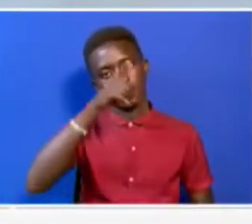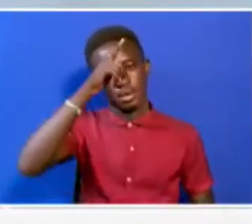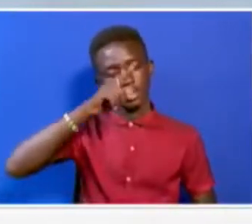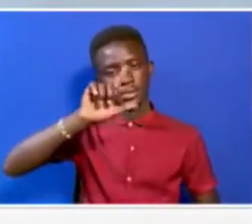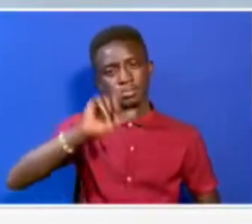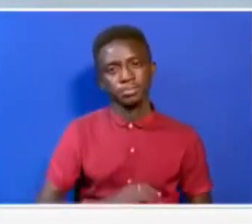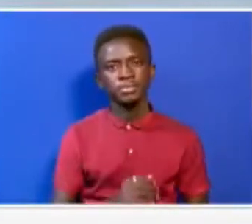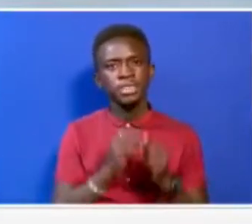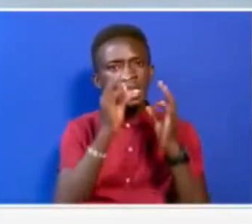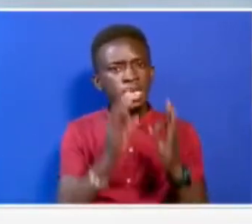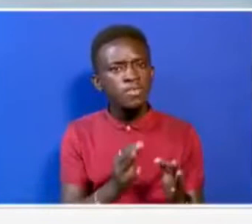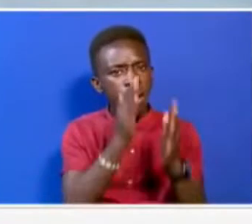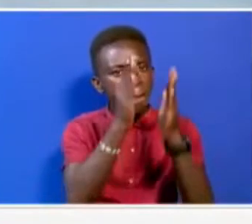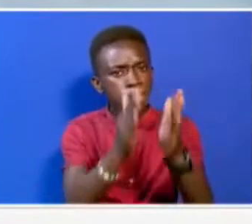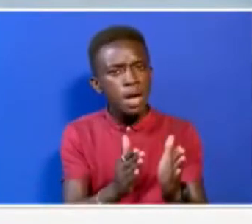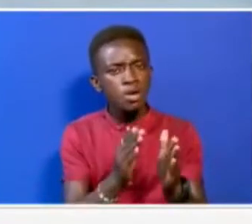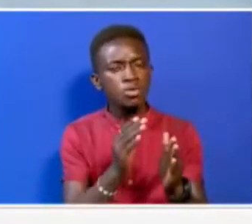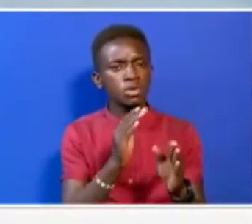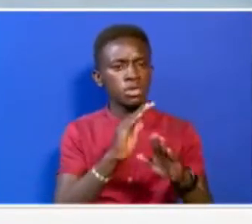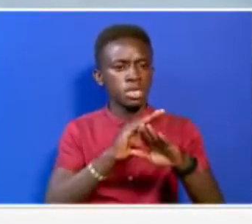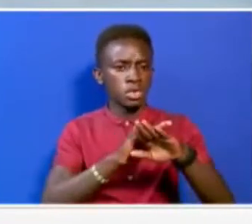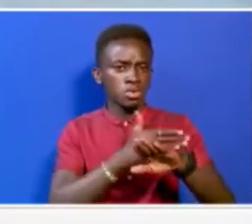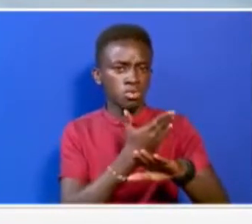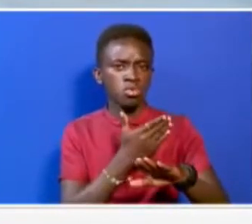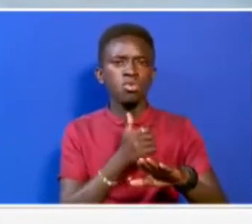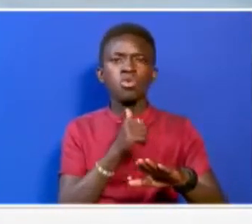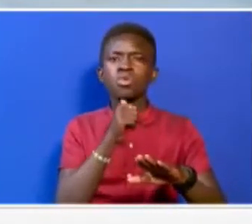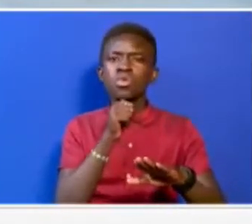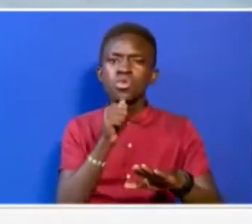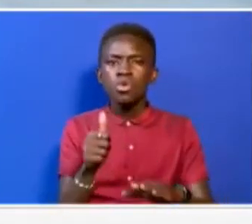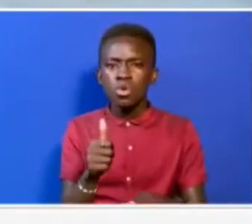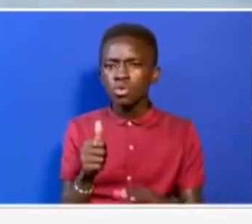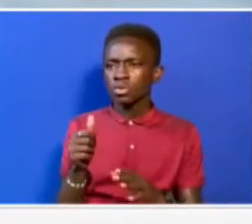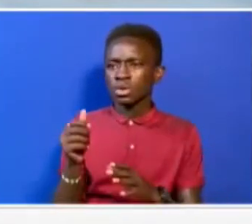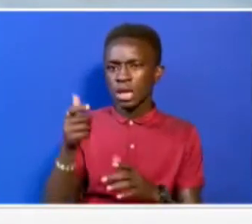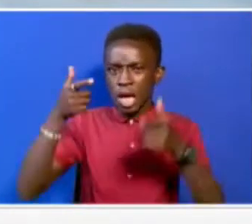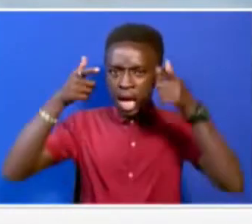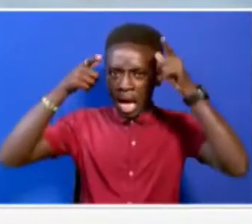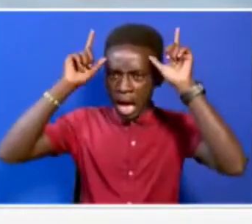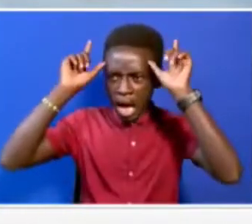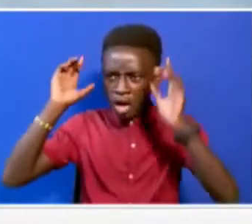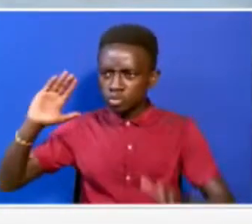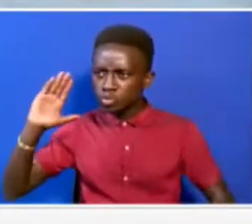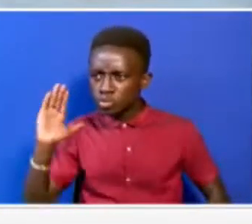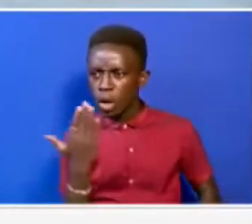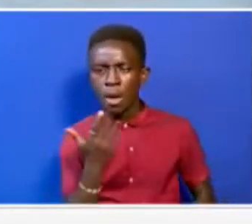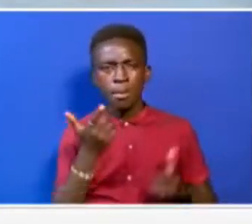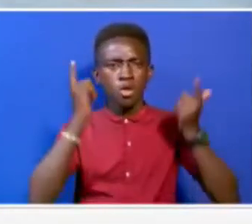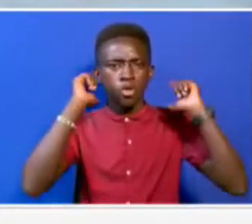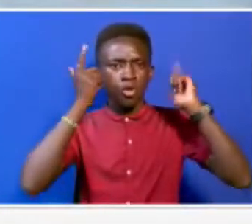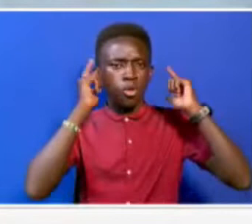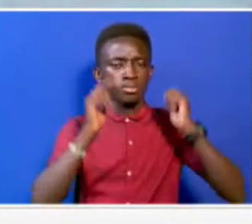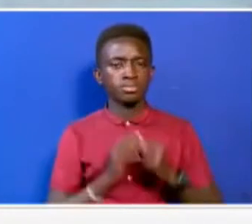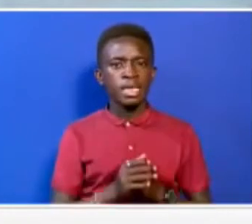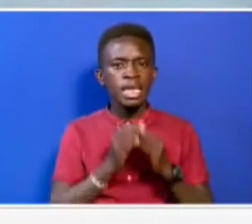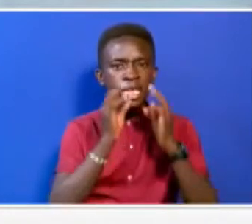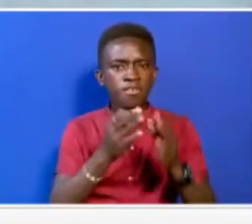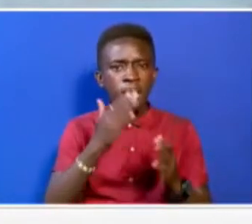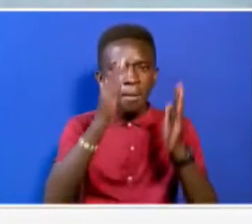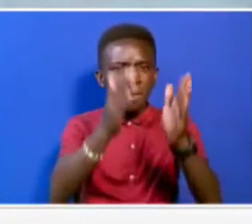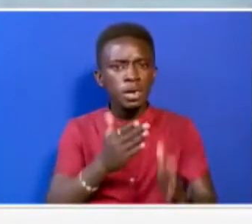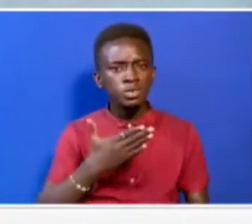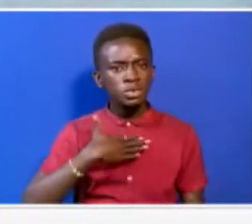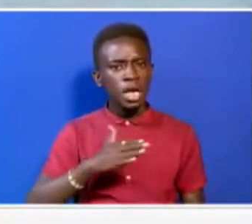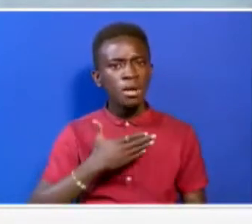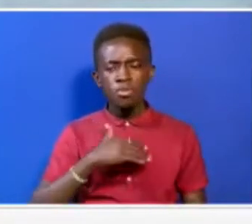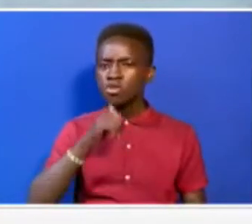Mkikuyu, wacha kuiba ng'ombe ya Mpokoti usiku na kuweka ndani ya lori. Na wewe kama ni Msaburu usichukue Mpokoti. Na wewe